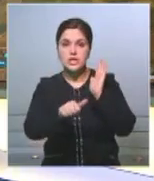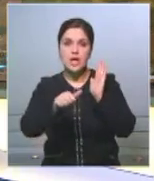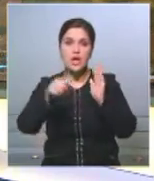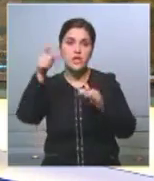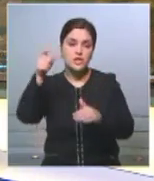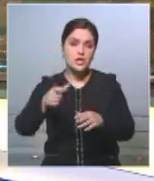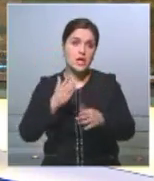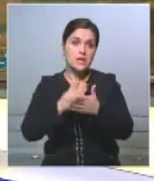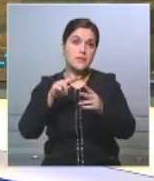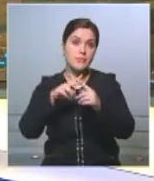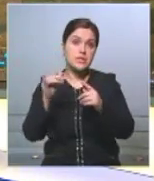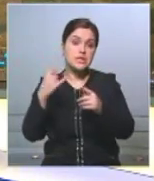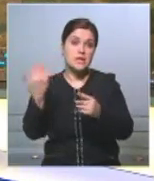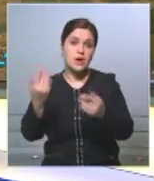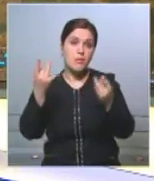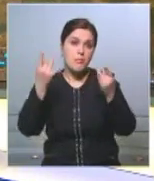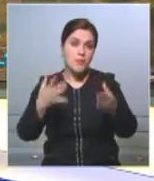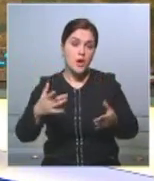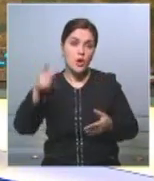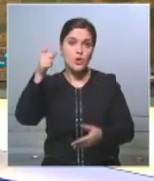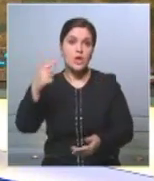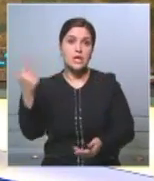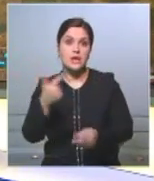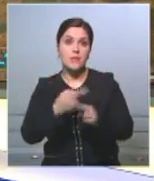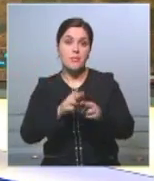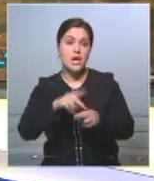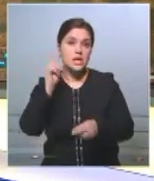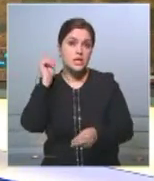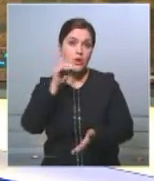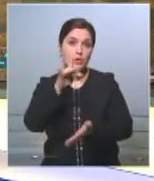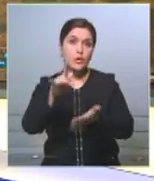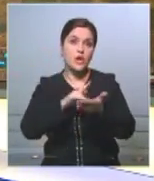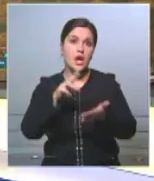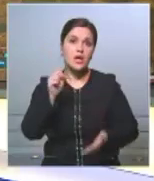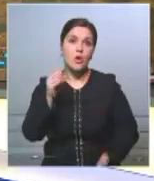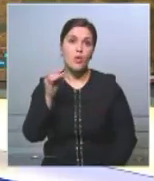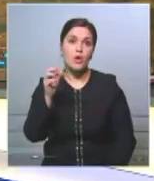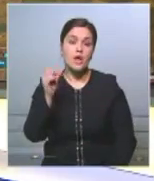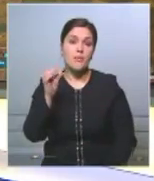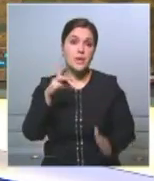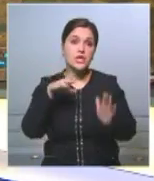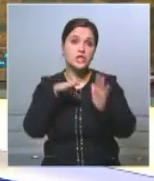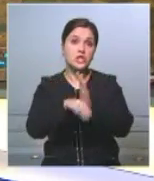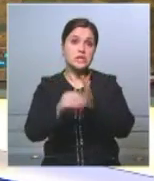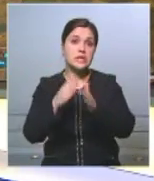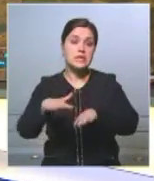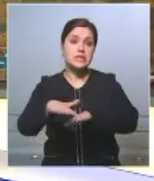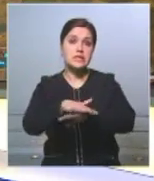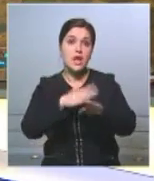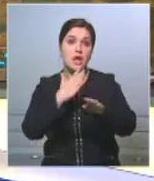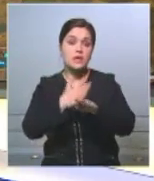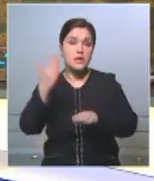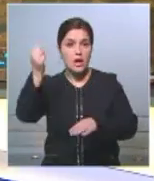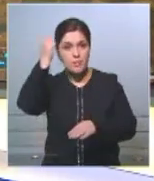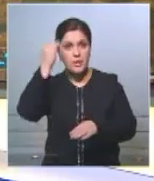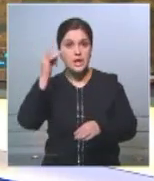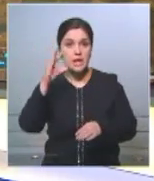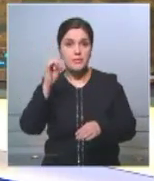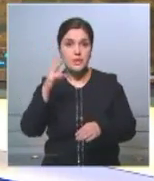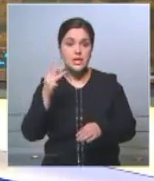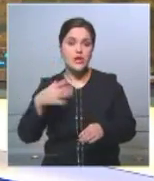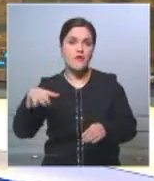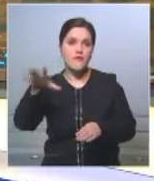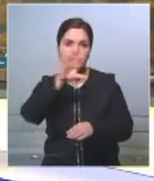человек. Половина из них – это мирные жители. Между тем, древнейший город Кокабан считается не только национальным достоянием Йемена, но и